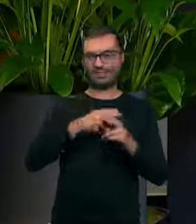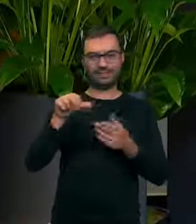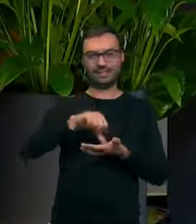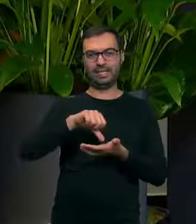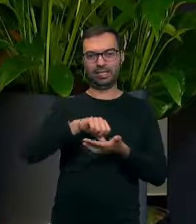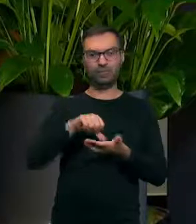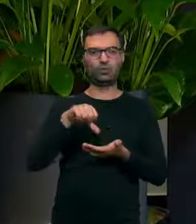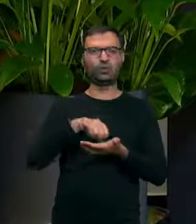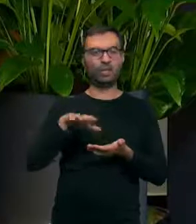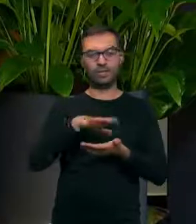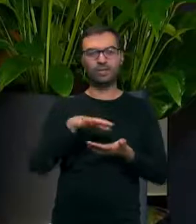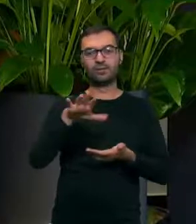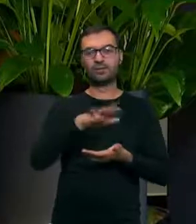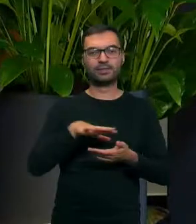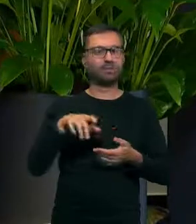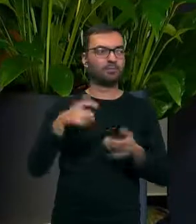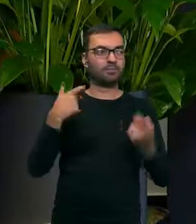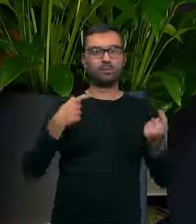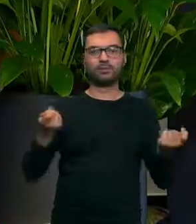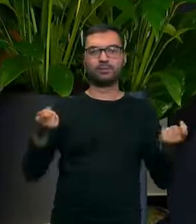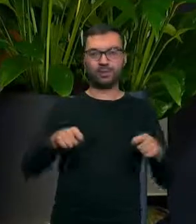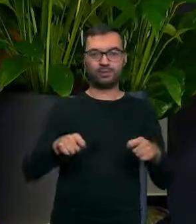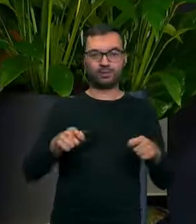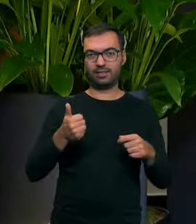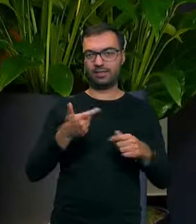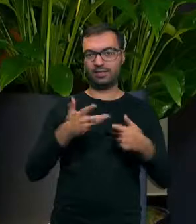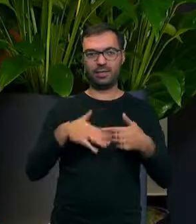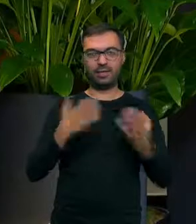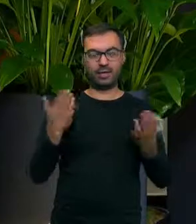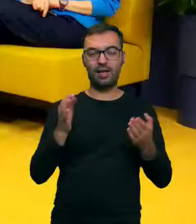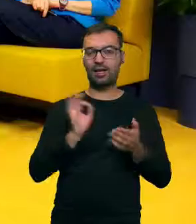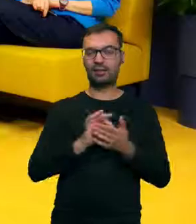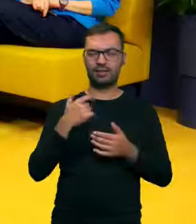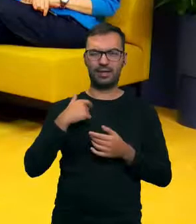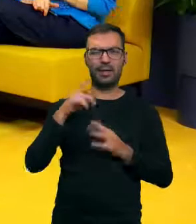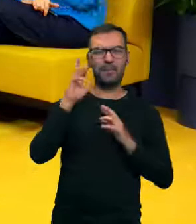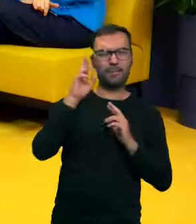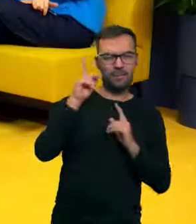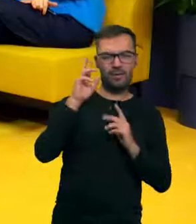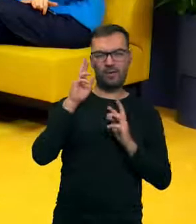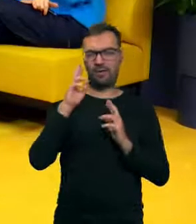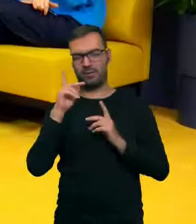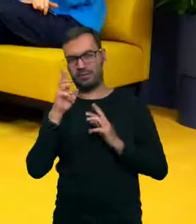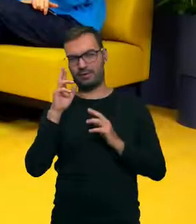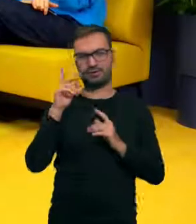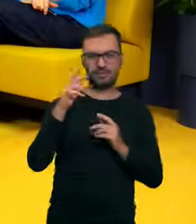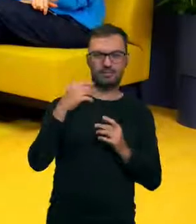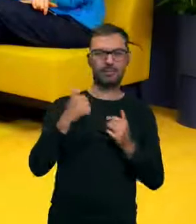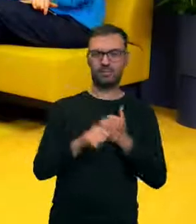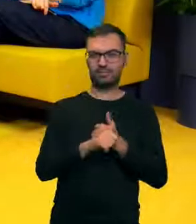centrum w Śródmieście, był zamknięty przez parę dni i ja akurat domyślałam się, znając